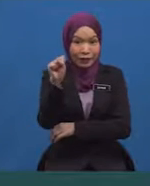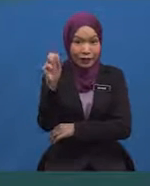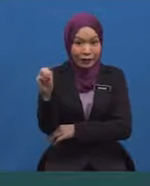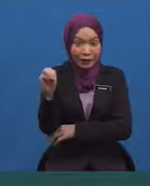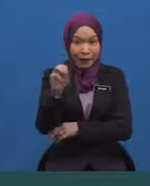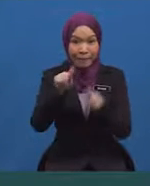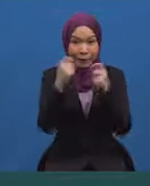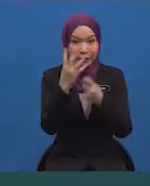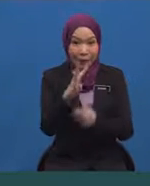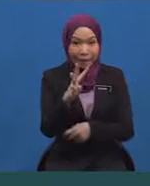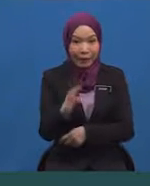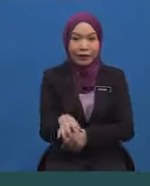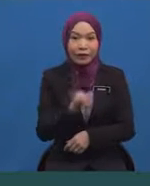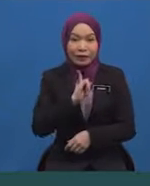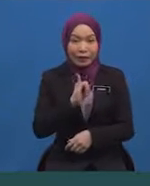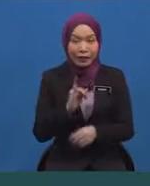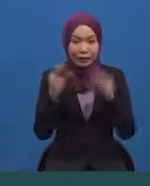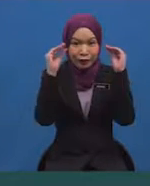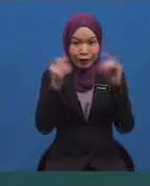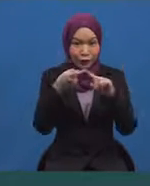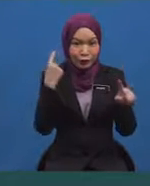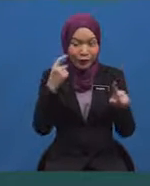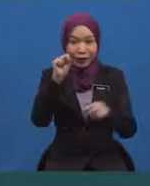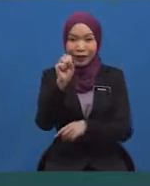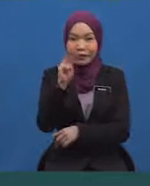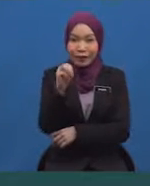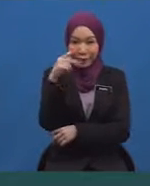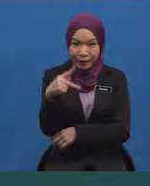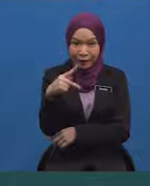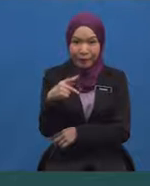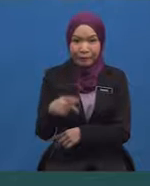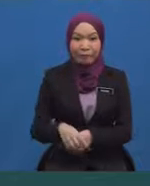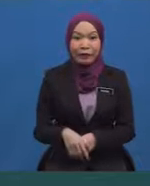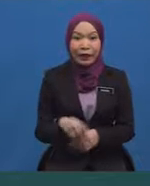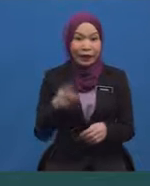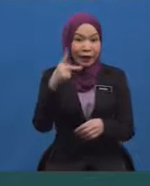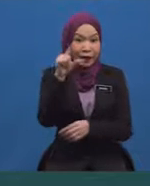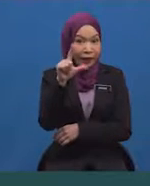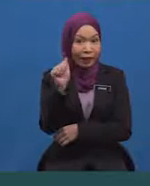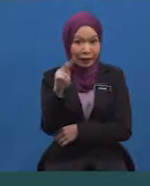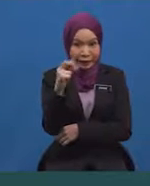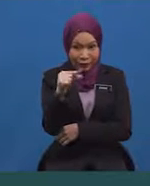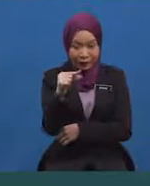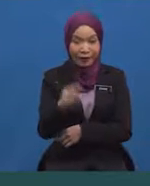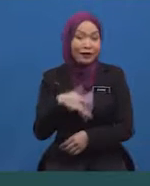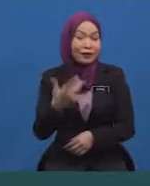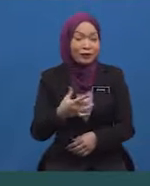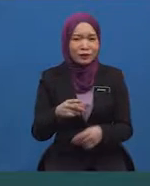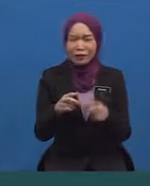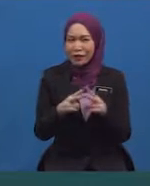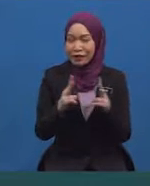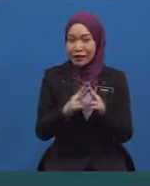Saya Puan San Bhagavali Subramaniam dari SMK Pendamaran Jaya Pelabuhan Klang rasa sungguh